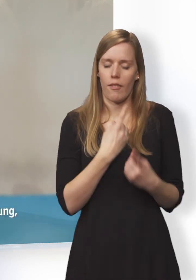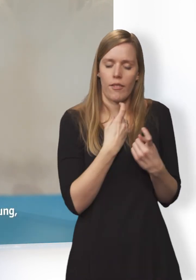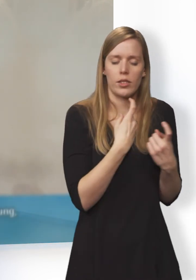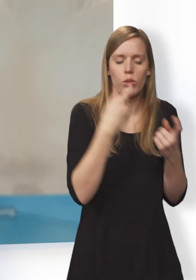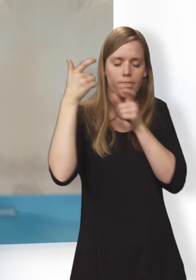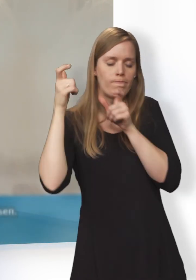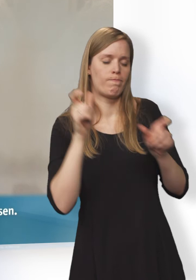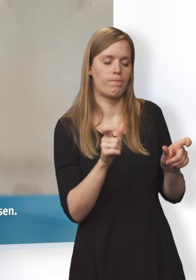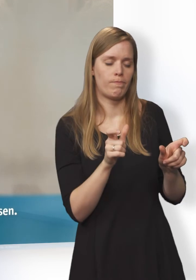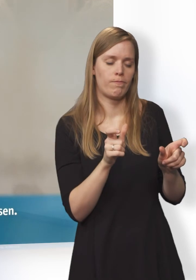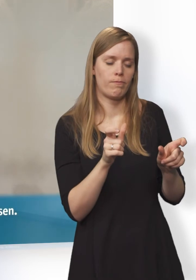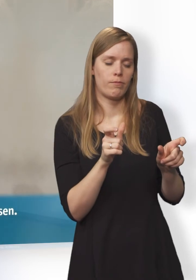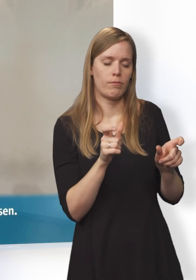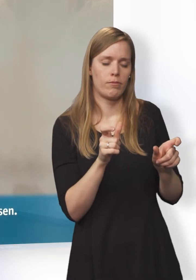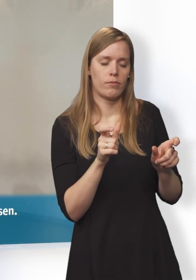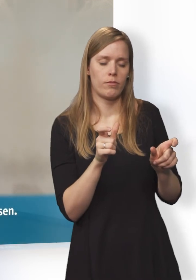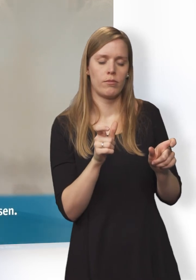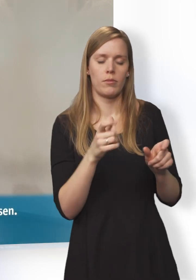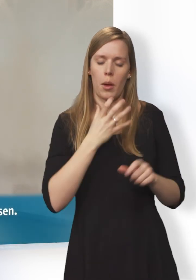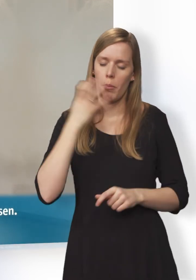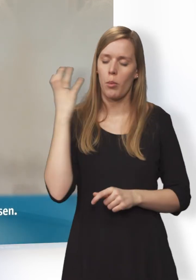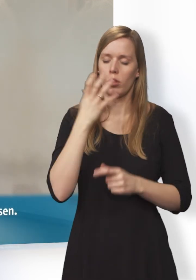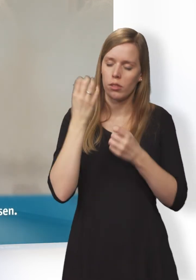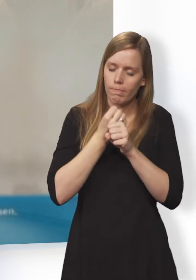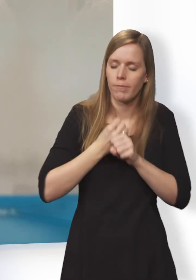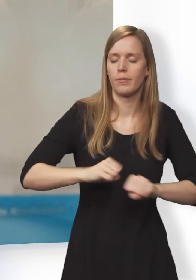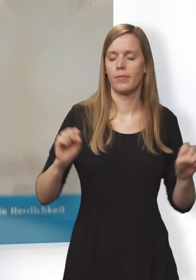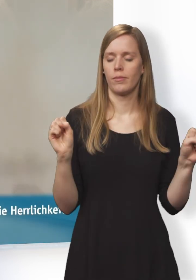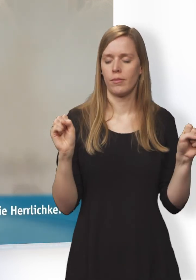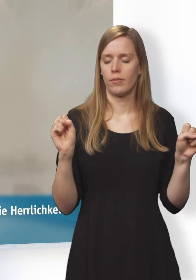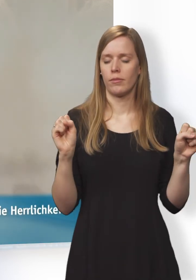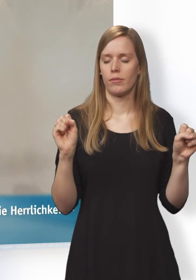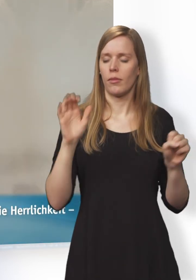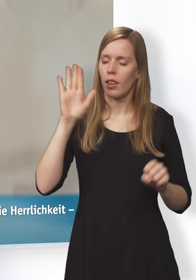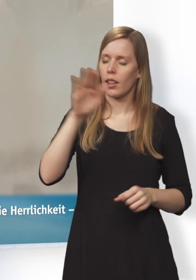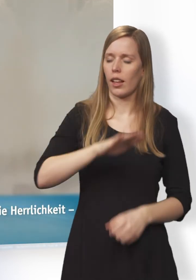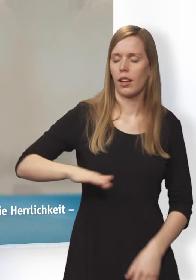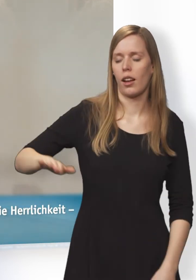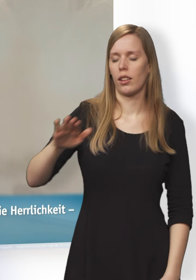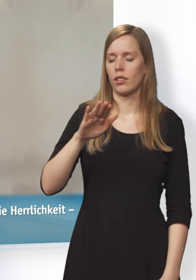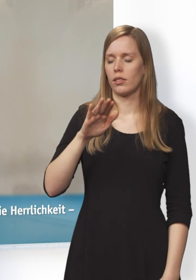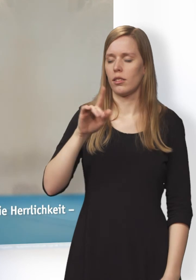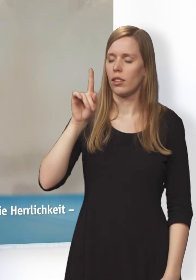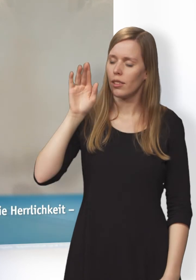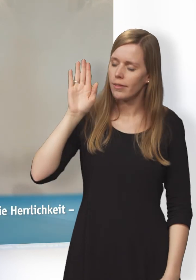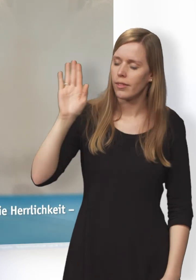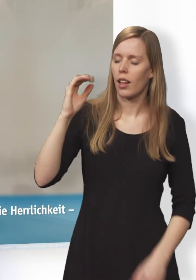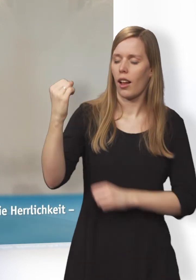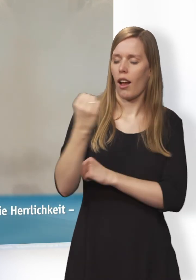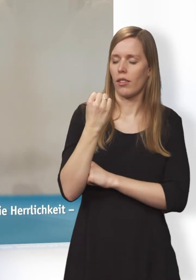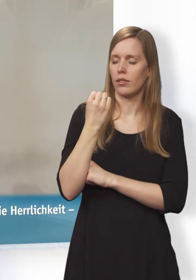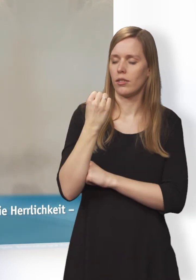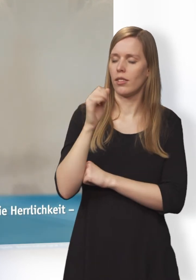versuchung sondern erlöse uns von dem bösen denn dein ist das reich und die kraft